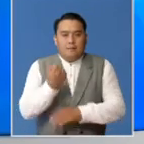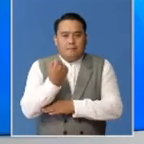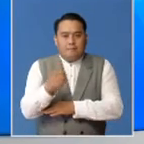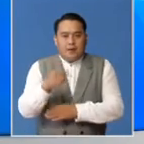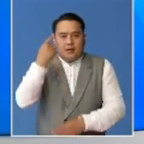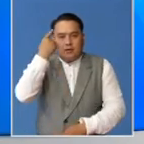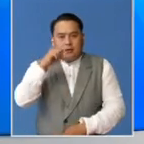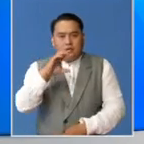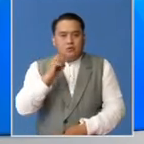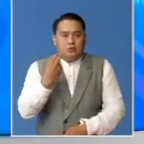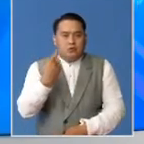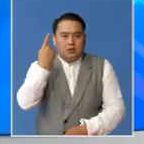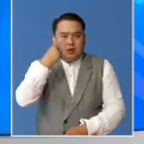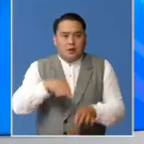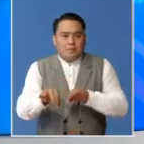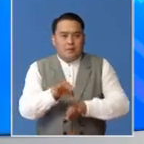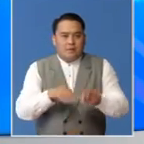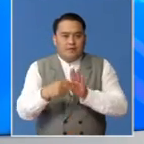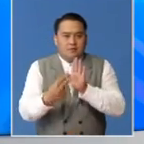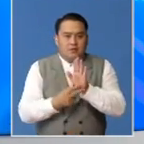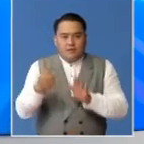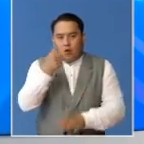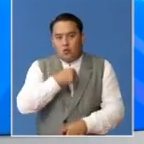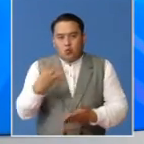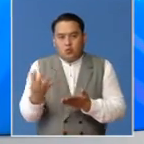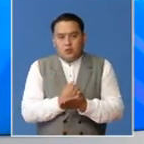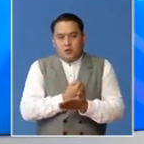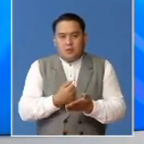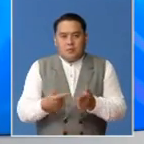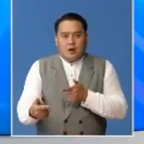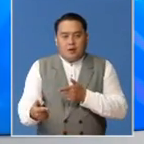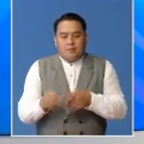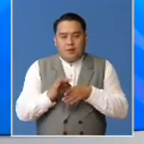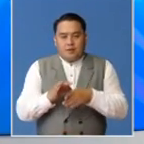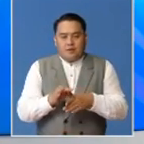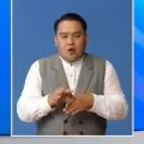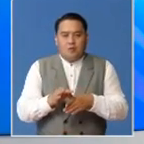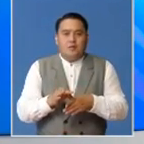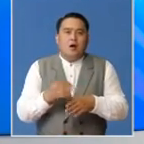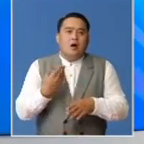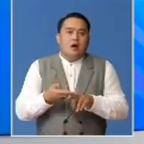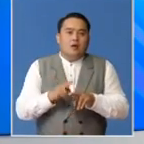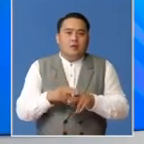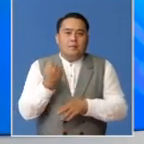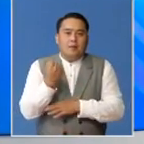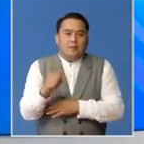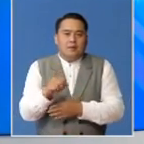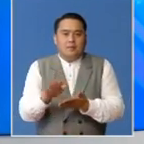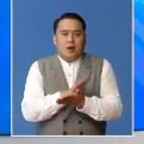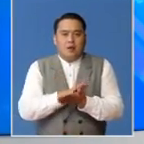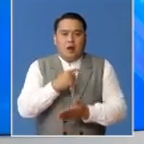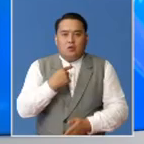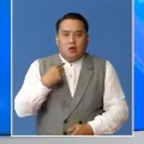Победители ярмарки социальных идей и проектов 2018 года успешно продвигают свое дело. Одна из обладательниц